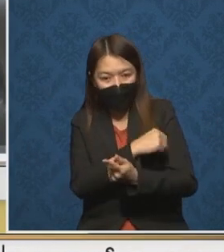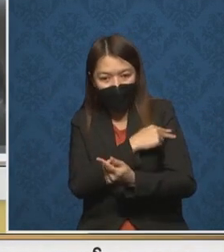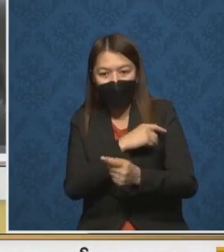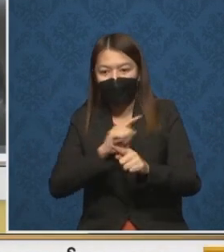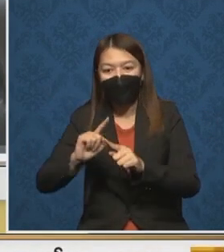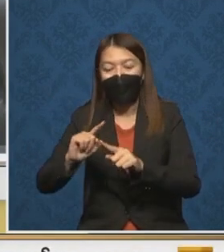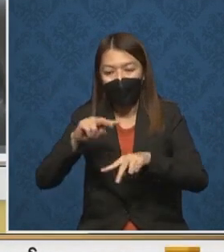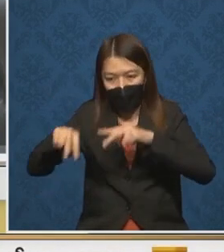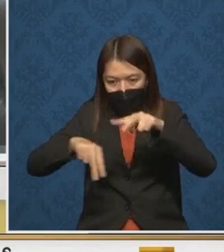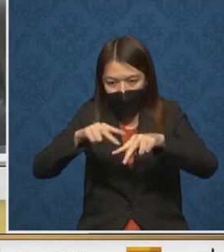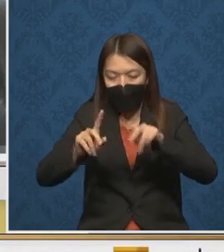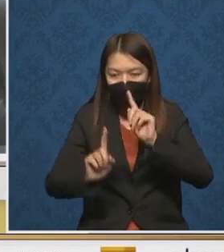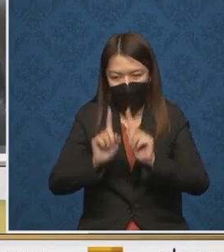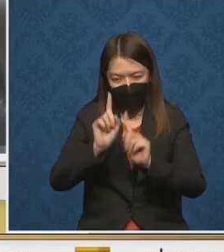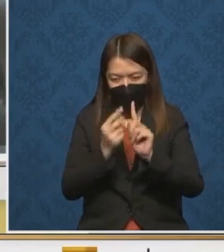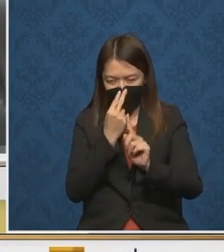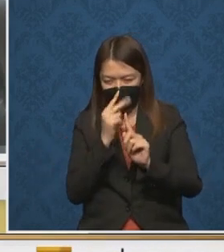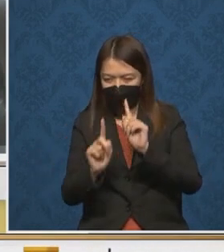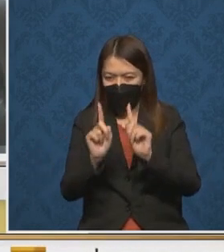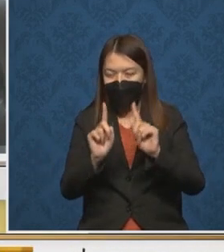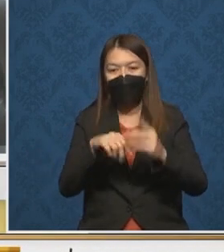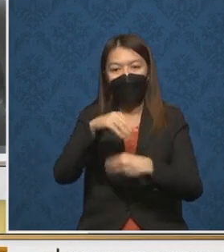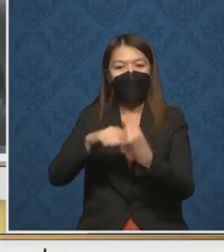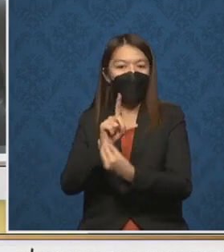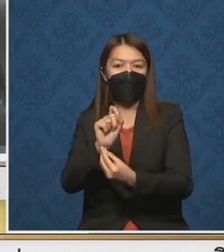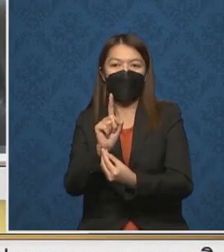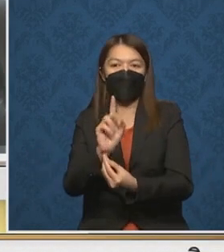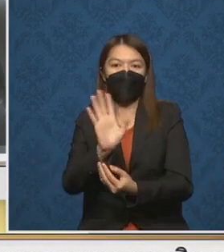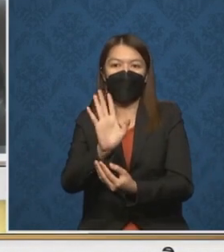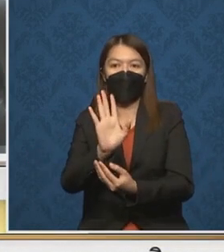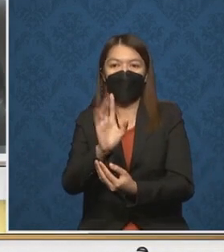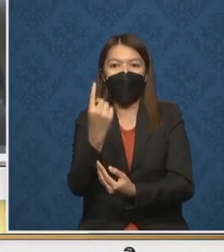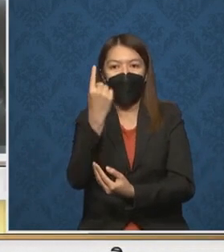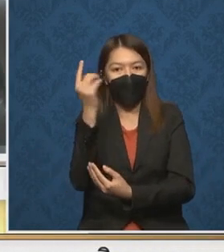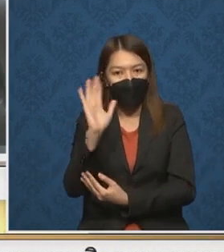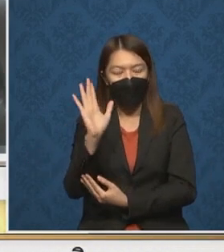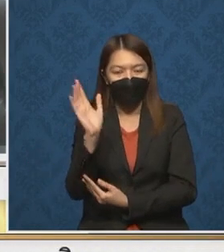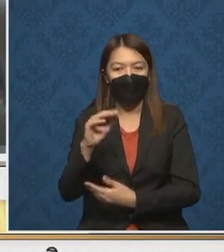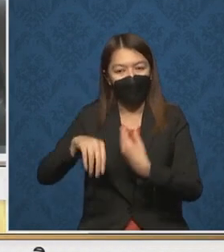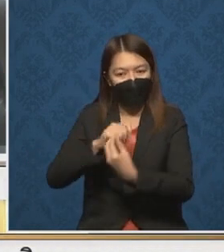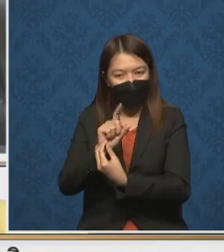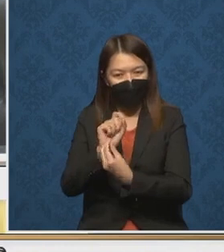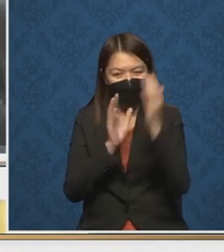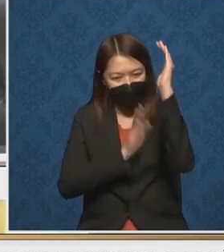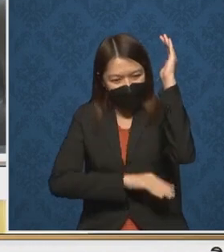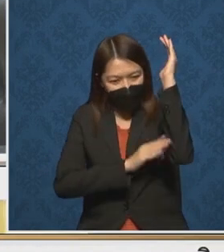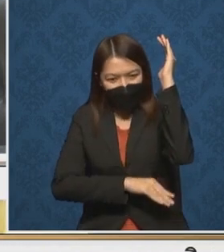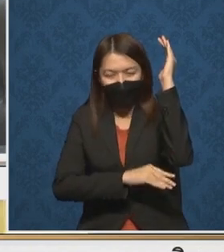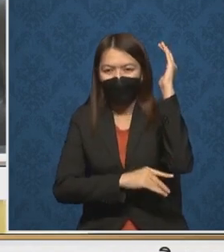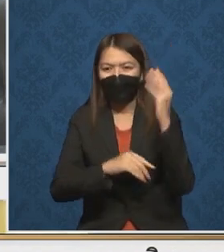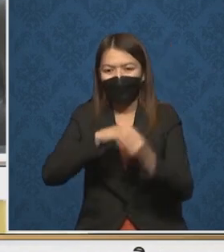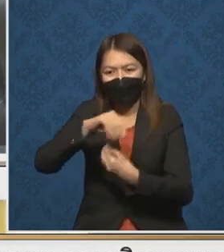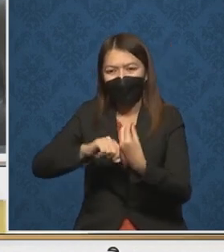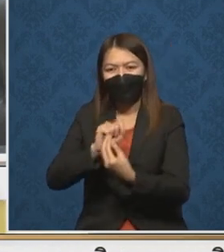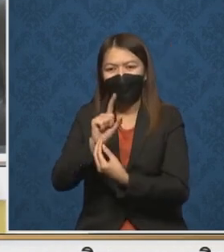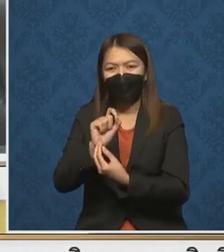มาดูมารวมกพิชนาไม่ใช่เรื่องเศรษตกิจและเศรษตกจที่เขาต้องการมากทสใสามจัหวักเป็เศรษตกิจที่อยู่